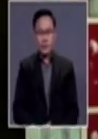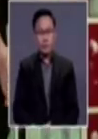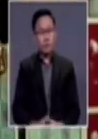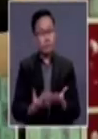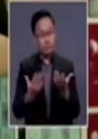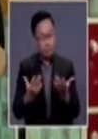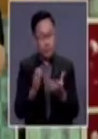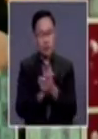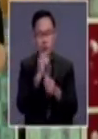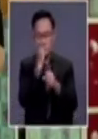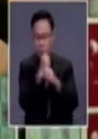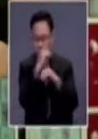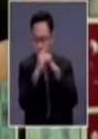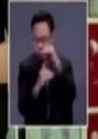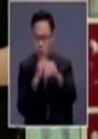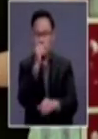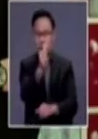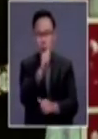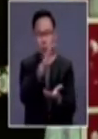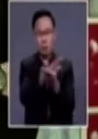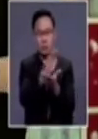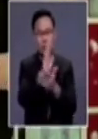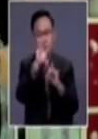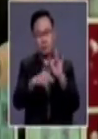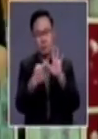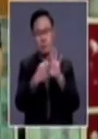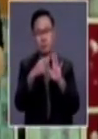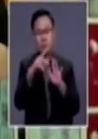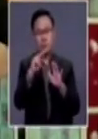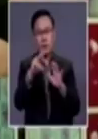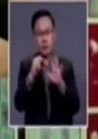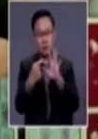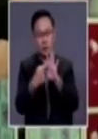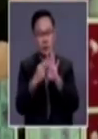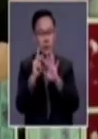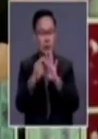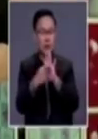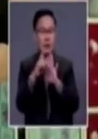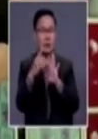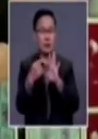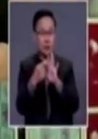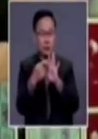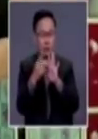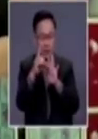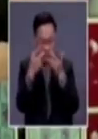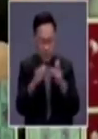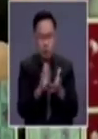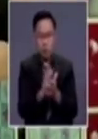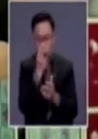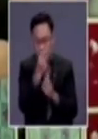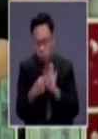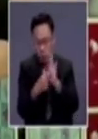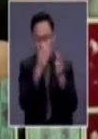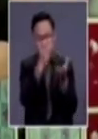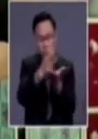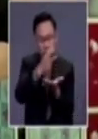นอกจากความสำเร็จของโรงเรียนบ้านตากแดดแล้วนะครับเรายังมีอีกหนึ่งตัวอย่างความสำเร็จในการจัดการเรียนรู้วิชาภาษาอังกฤษแนว